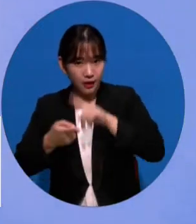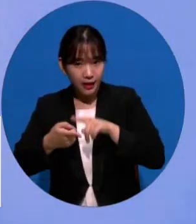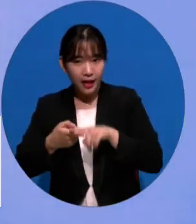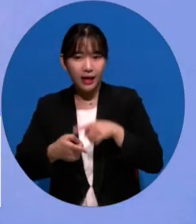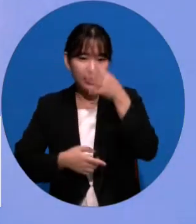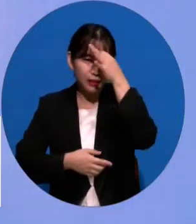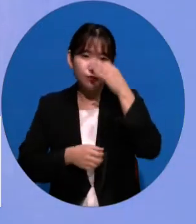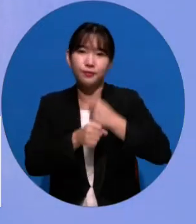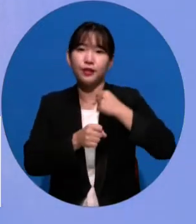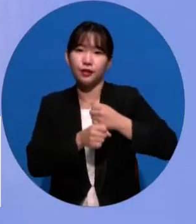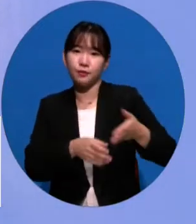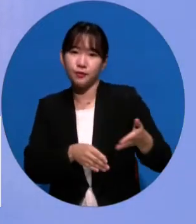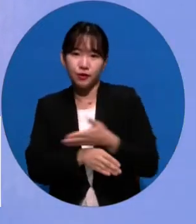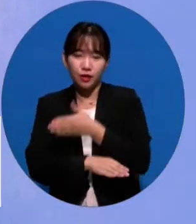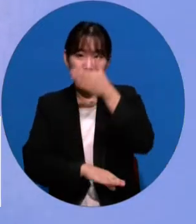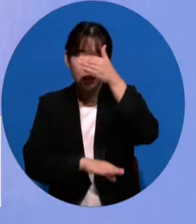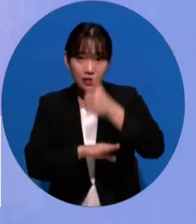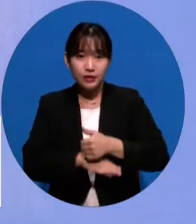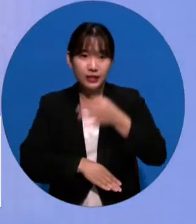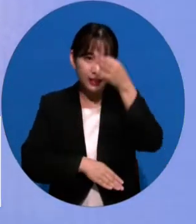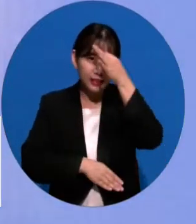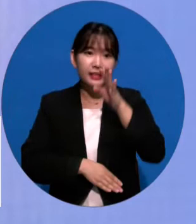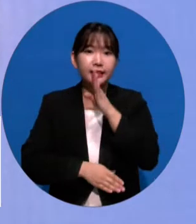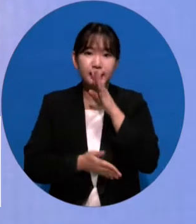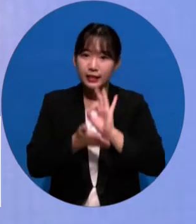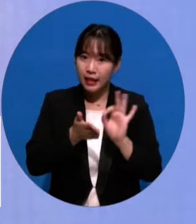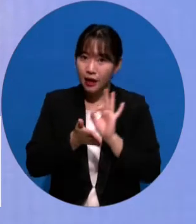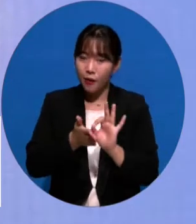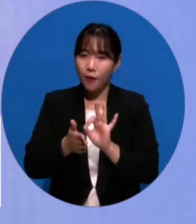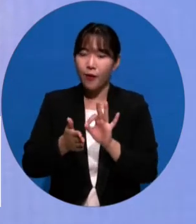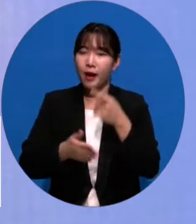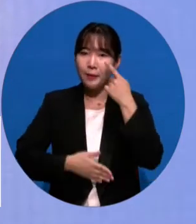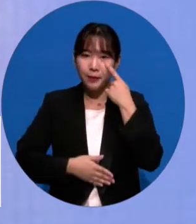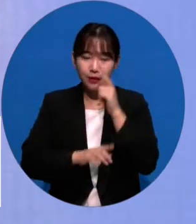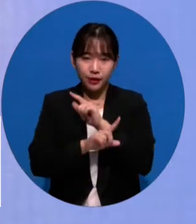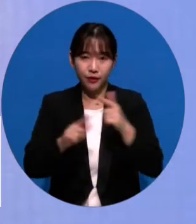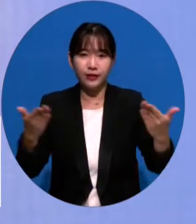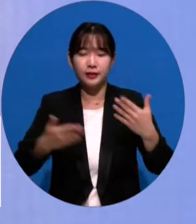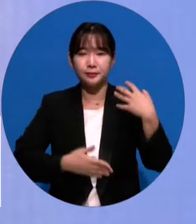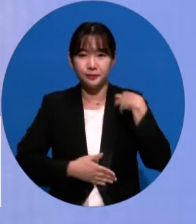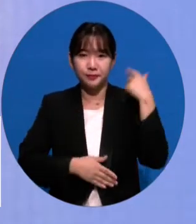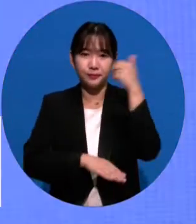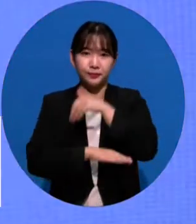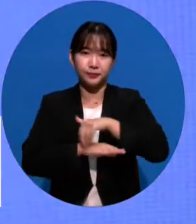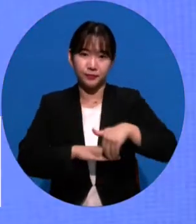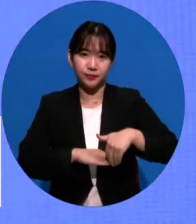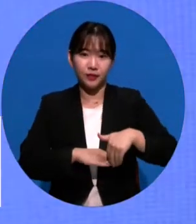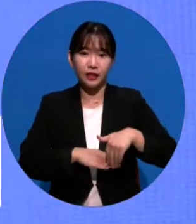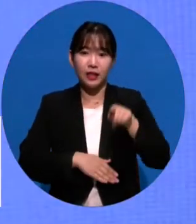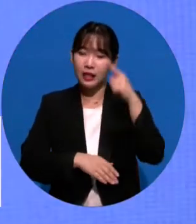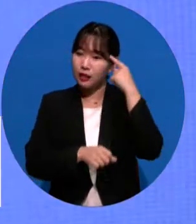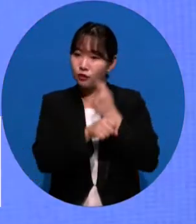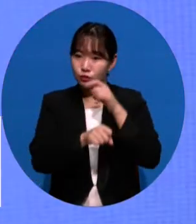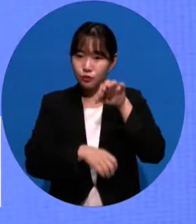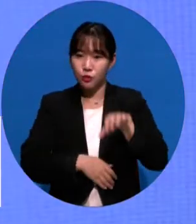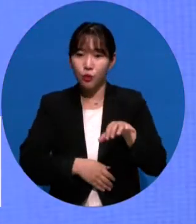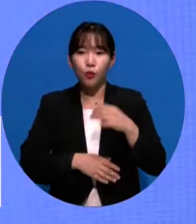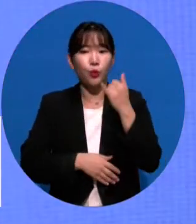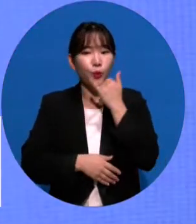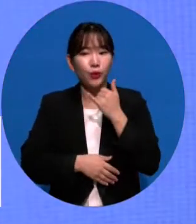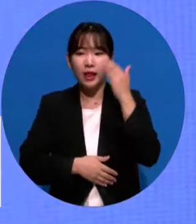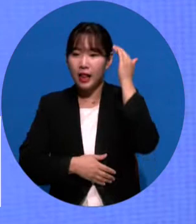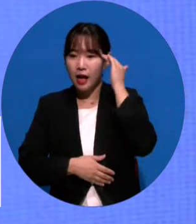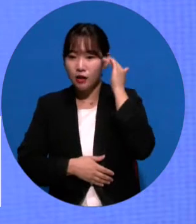원천기술 개발부터 최종 기술 상용화과제 다양한 업무를 수행할 예정입니다이 연구소는